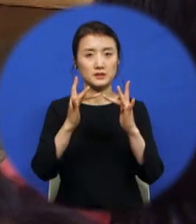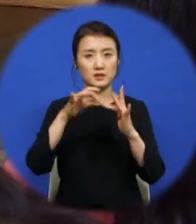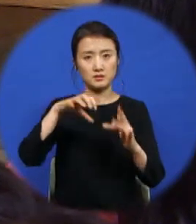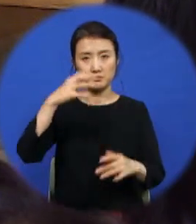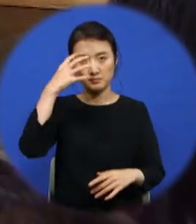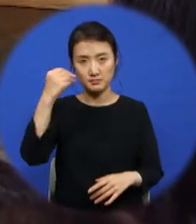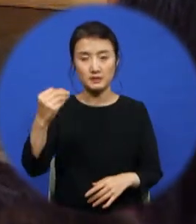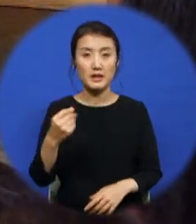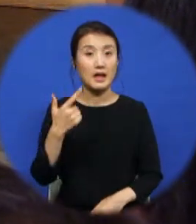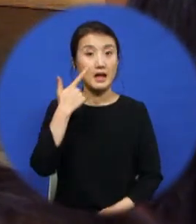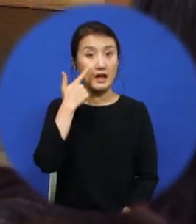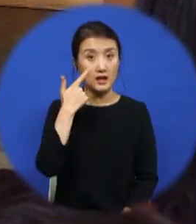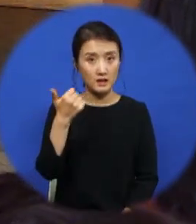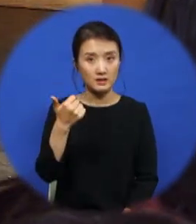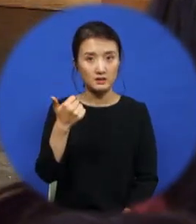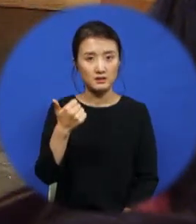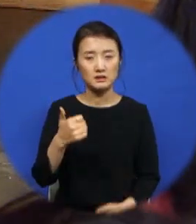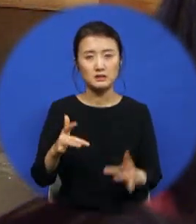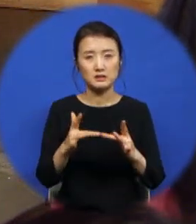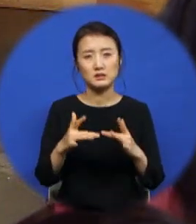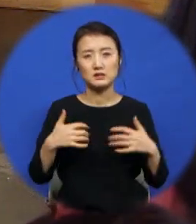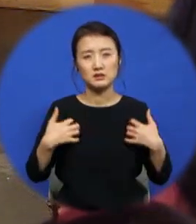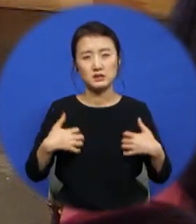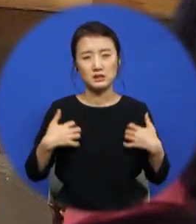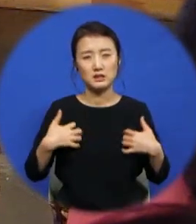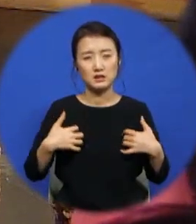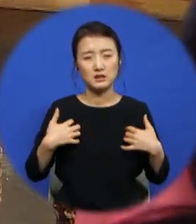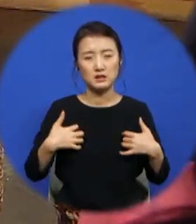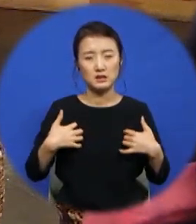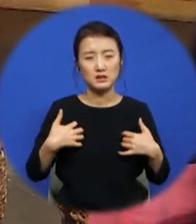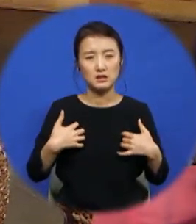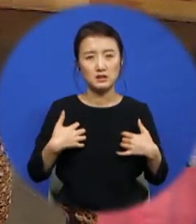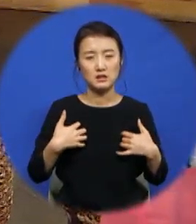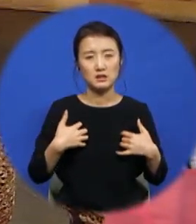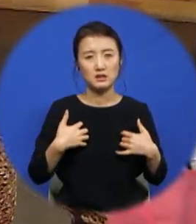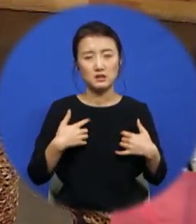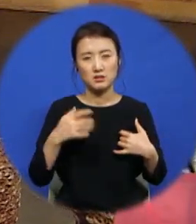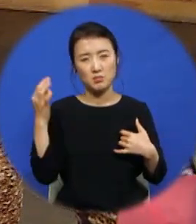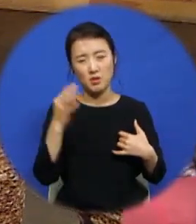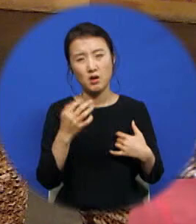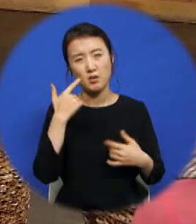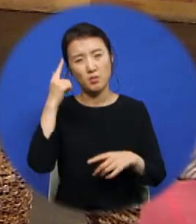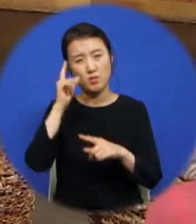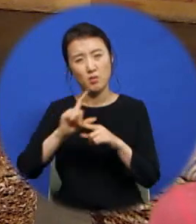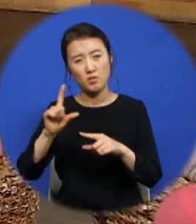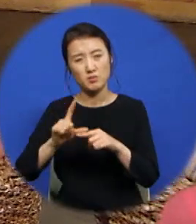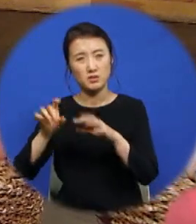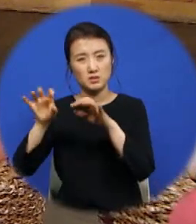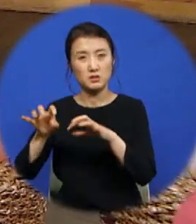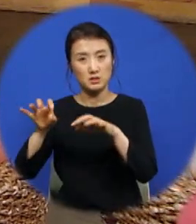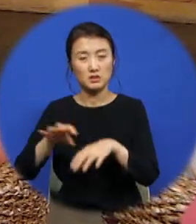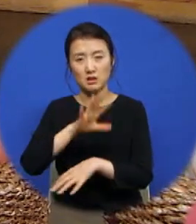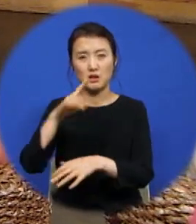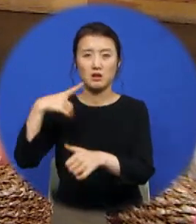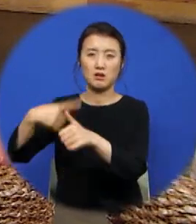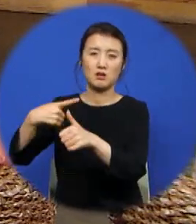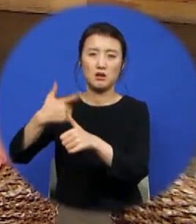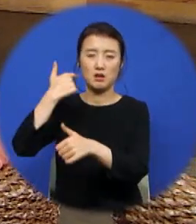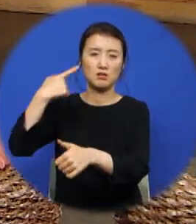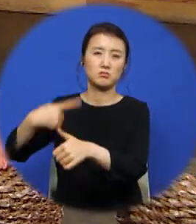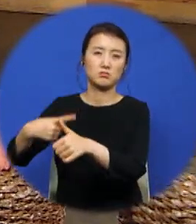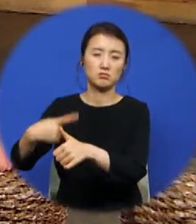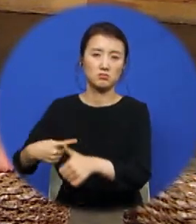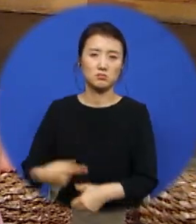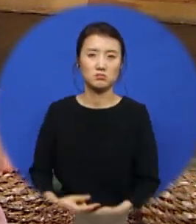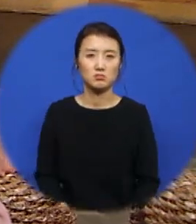아버지가 게임에 빠진 아들 때문에 고민하는 글을 올렸다면 은 다른 사람이다 아버지를 나무라는 거 있죠